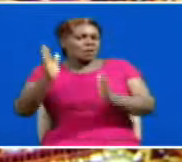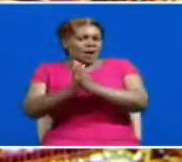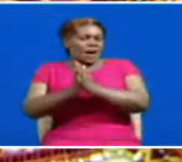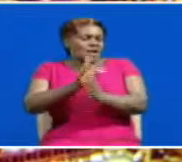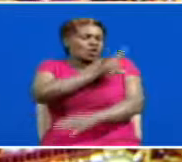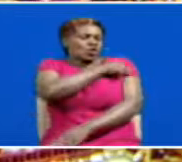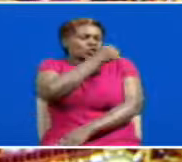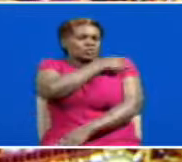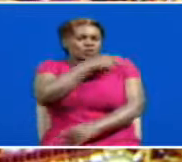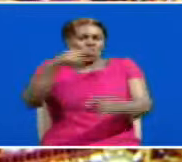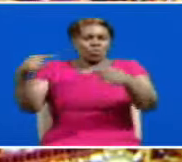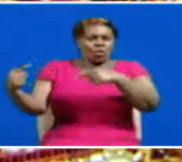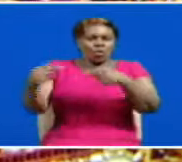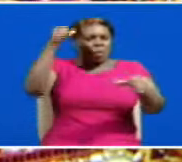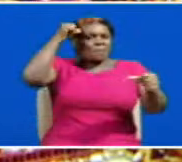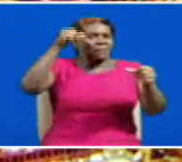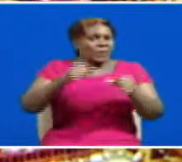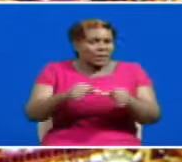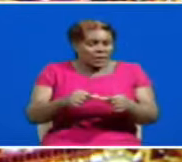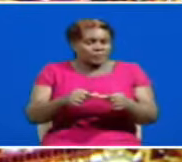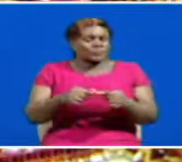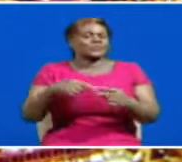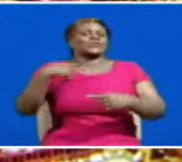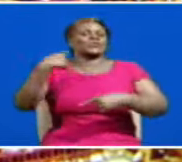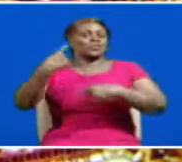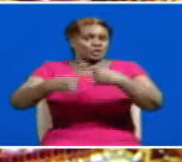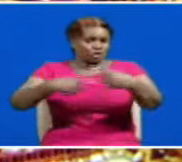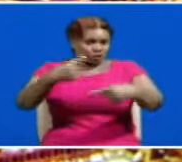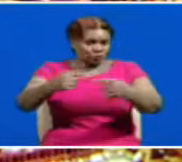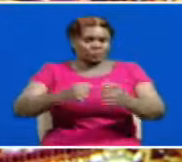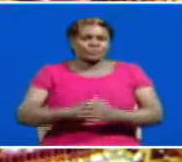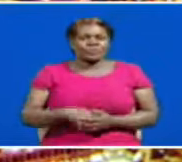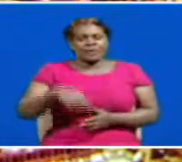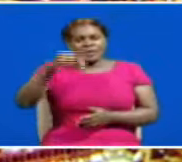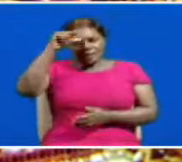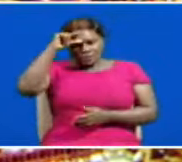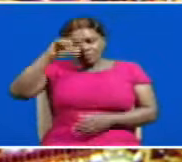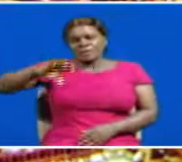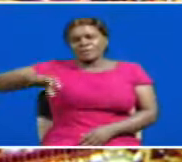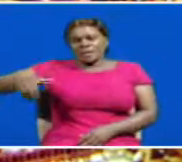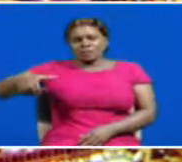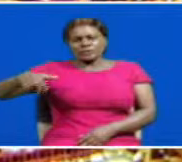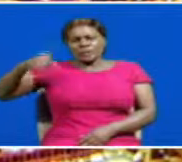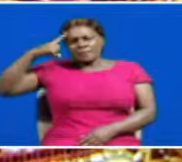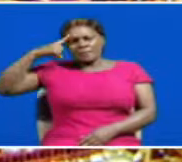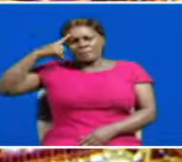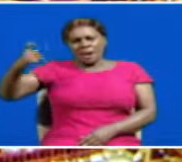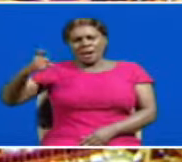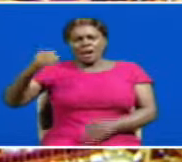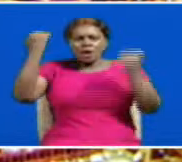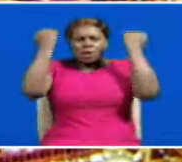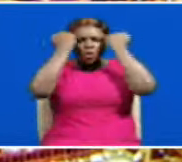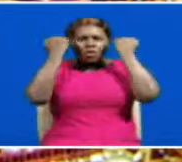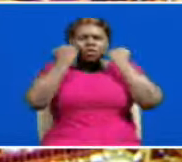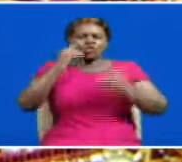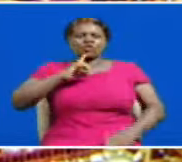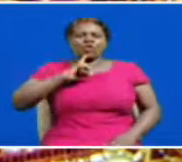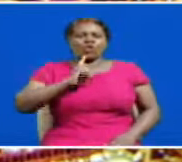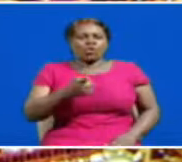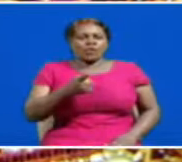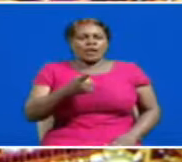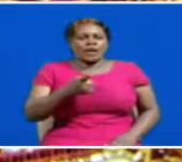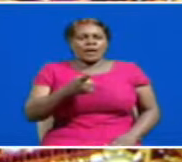usimamizi wa hospitali ya Nakuru War Memorial bado unaendelea, serikali ya kaunti ikikaidi amri ya mahakama.